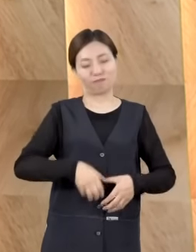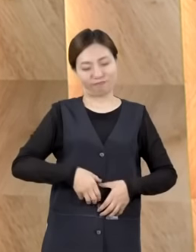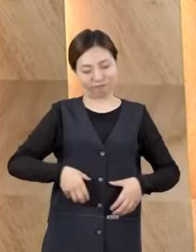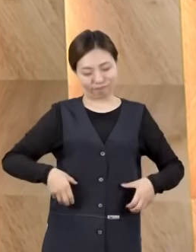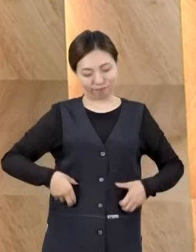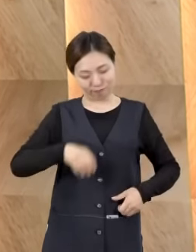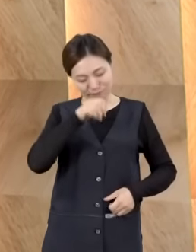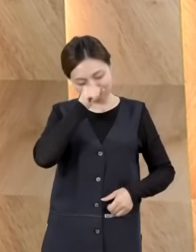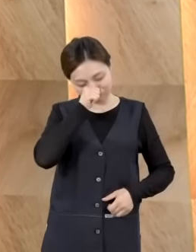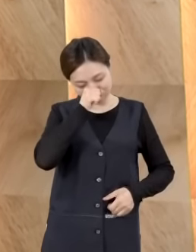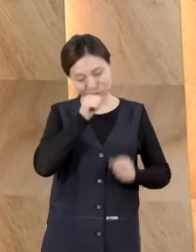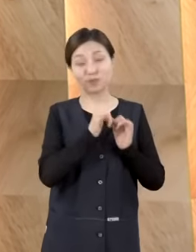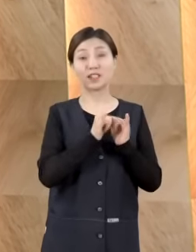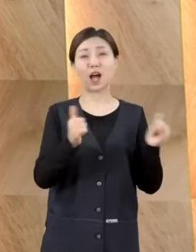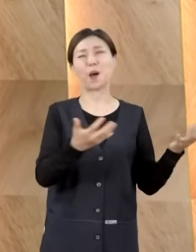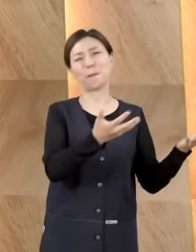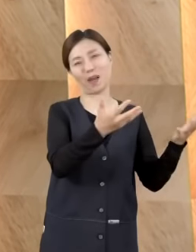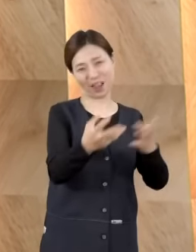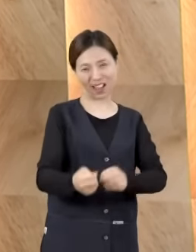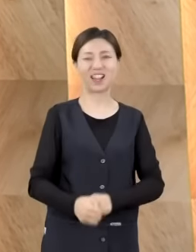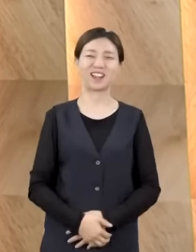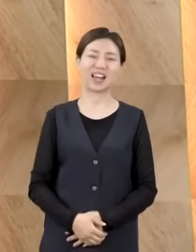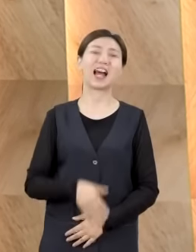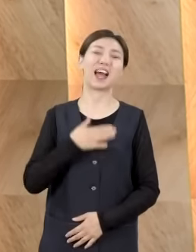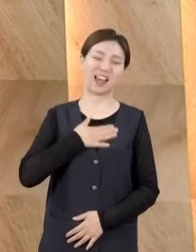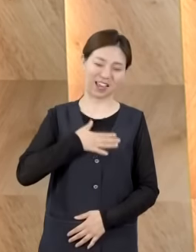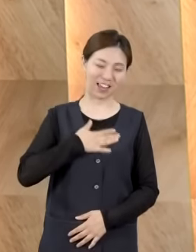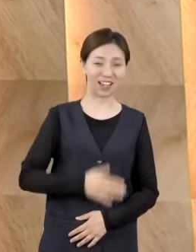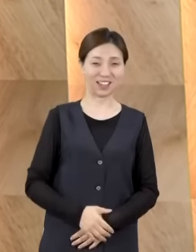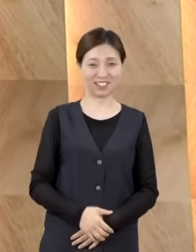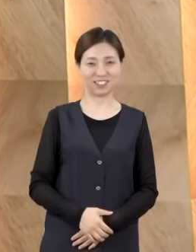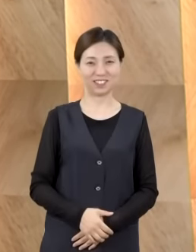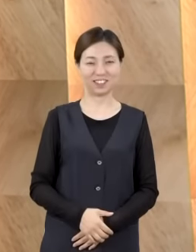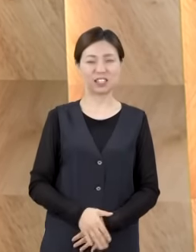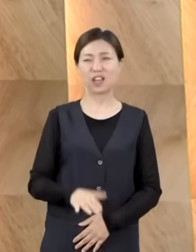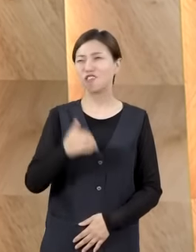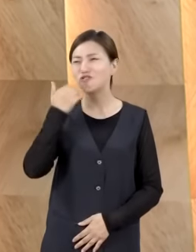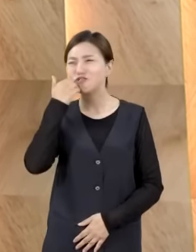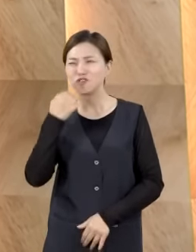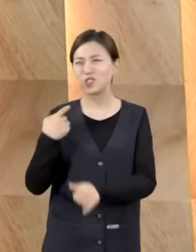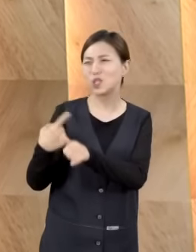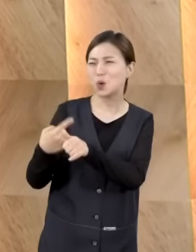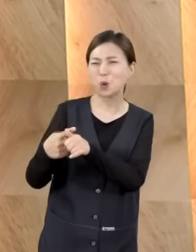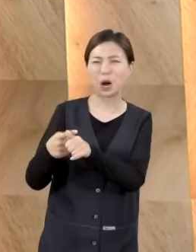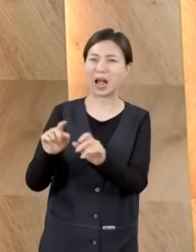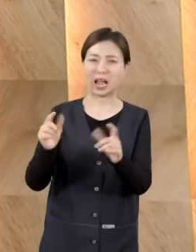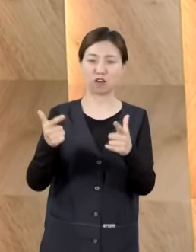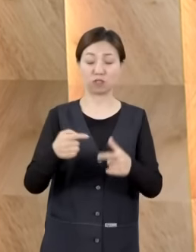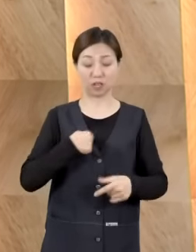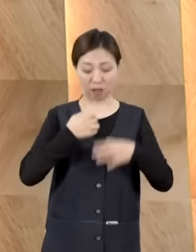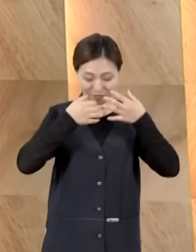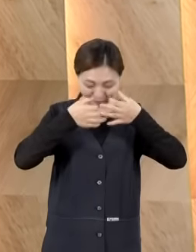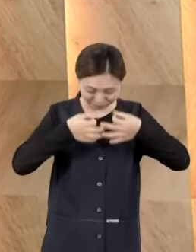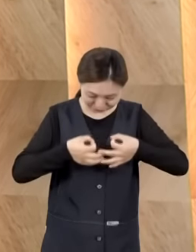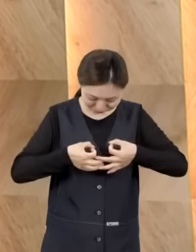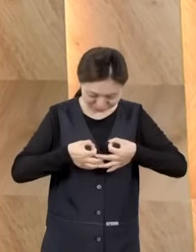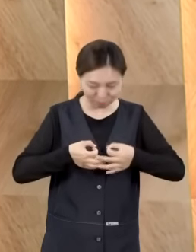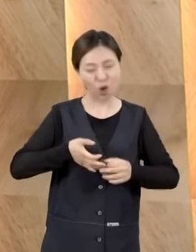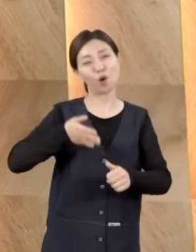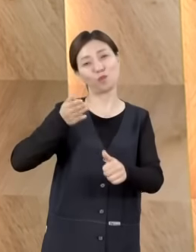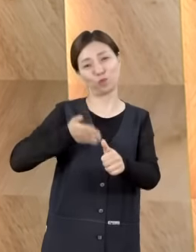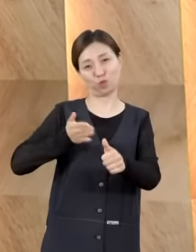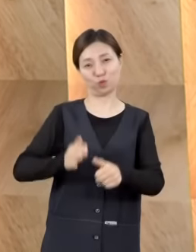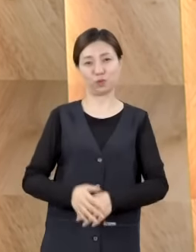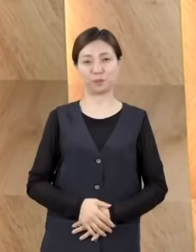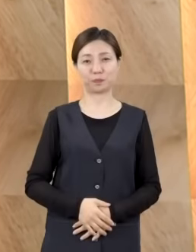안 그런 좋은 분들도 많지만 제가 하고 싶은 얘기는 이제 남 얘기하는게 아니라 우리 마음을 한번 돌이켜